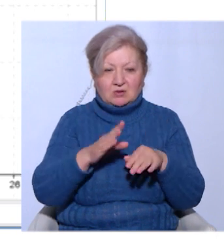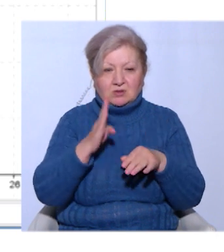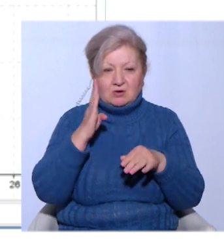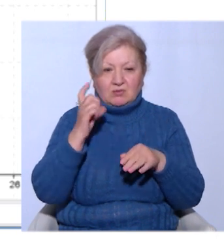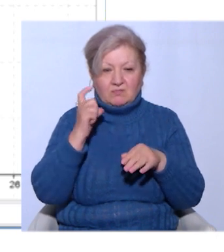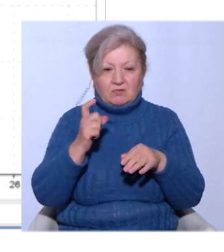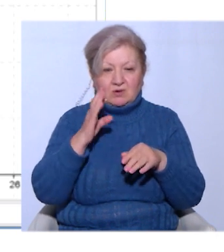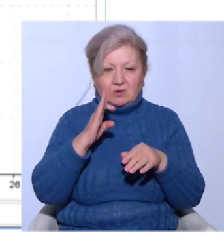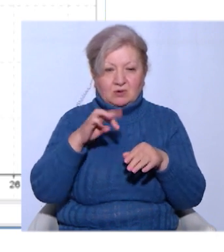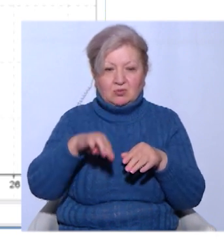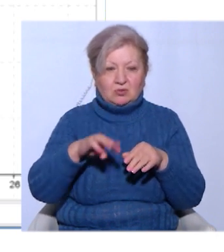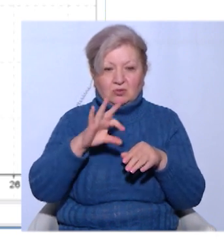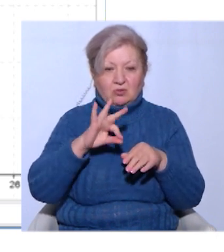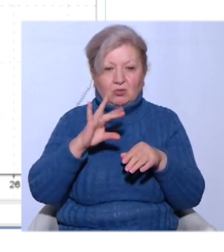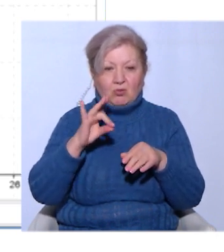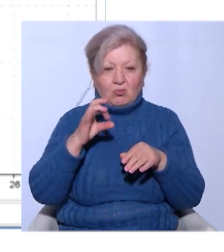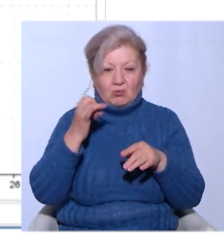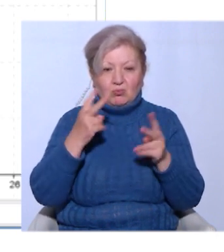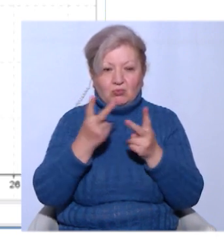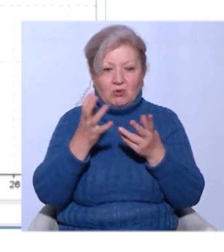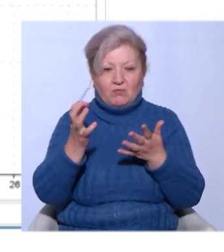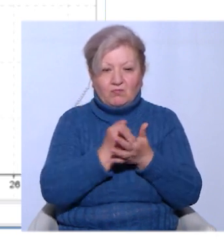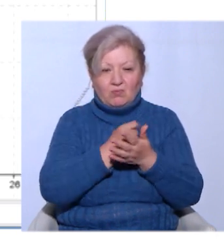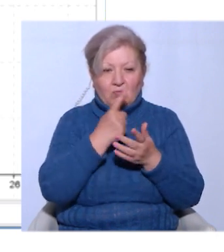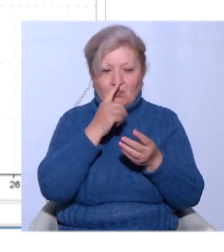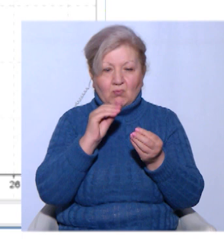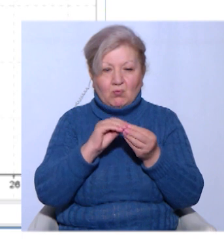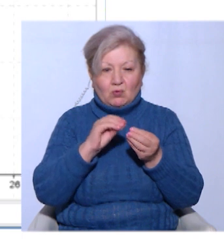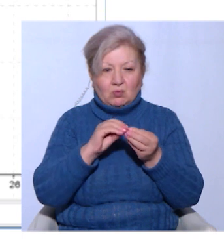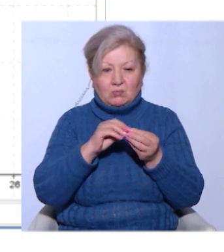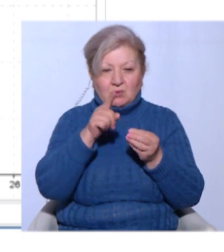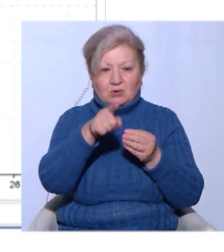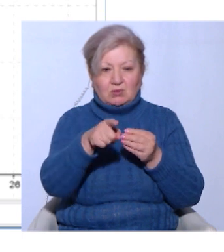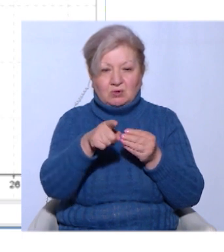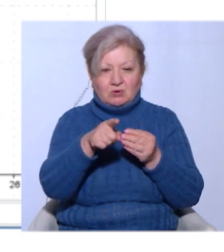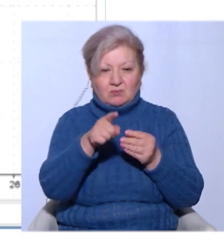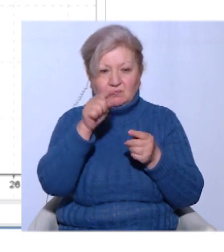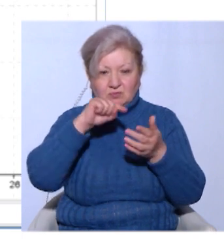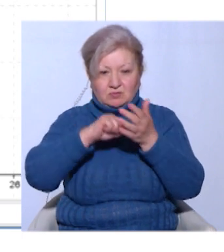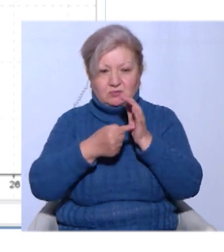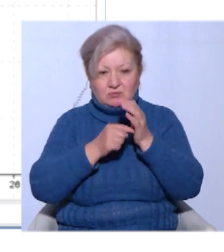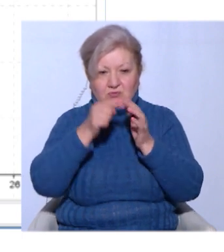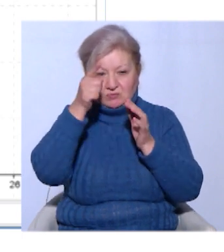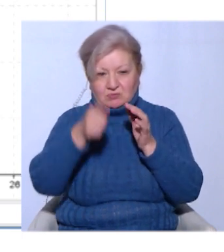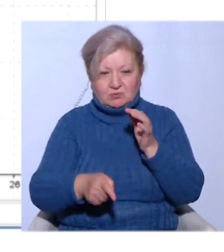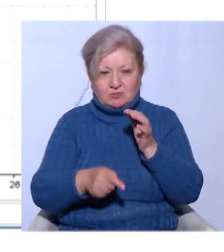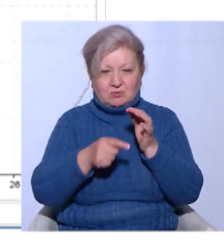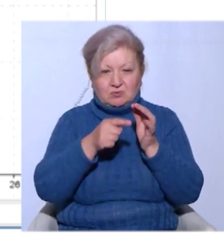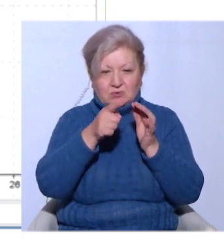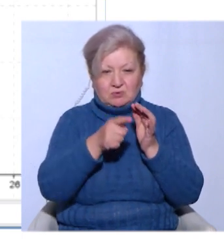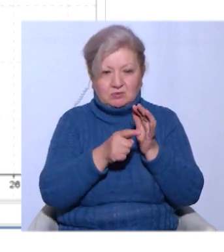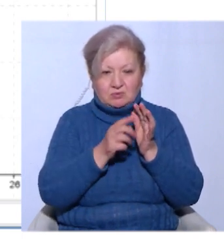ახლა რა დაგვრჩა? ვექტორი და გვინდა ვიპოვოთ გეგმილები, პროექციები წვეტილად. აი ასე.